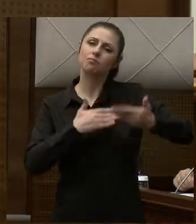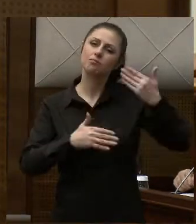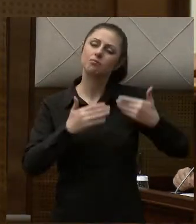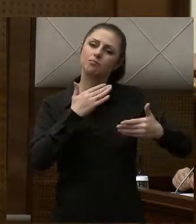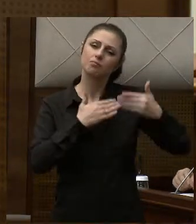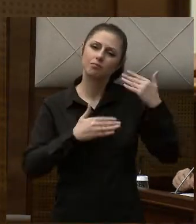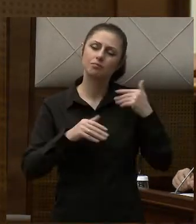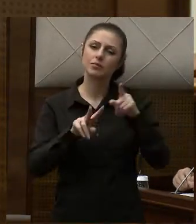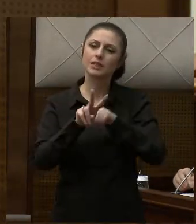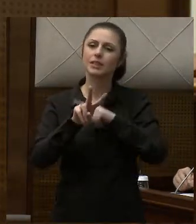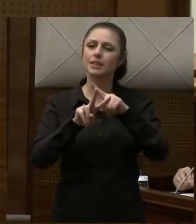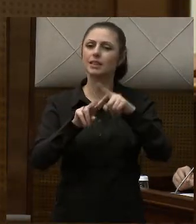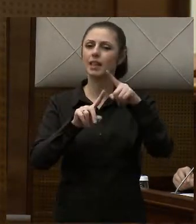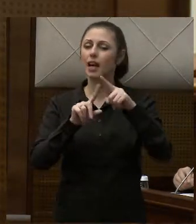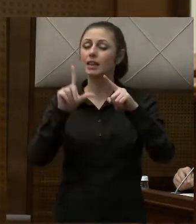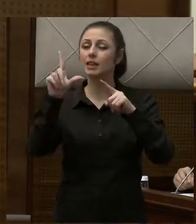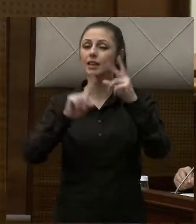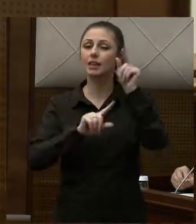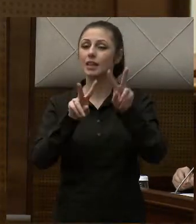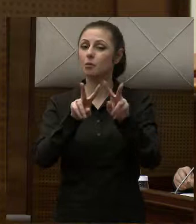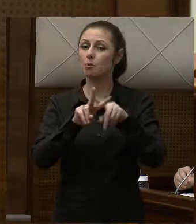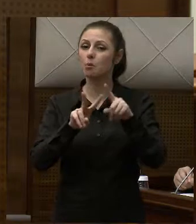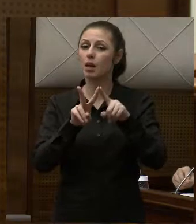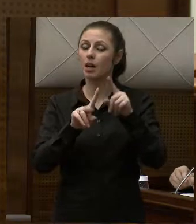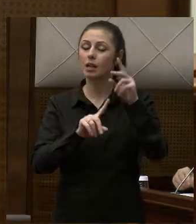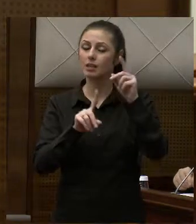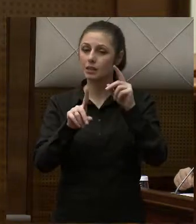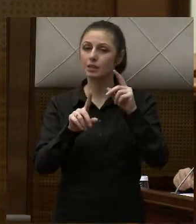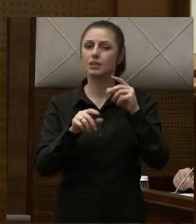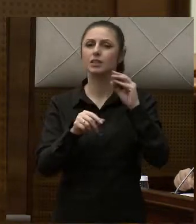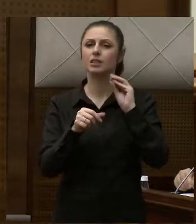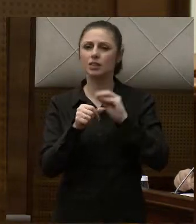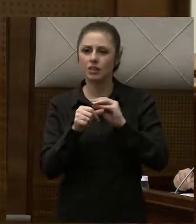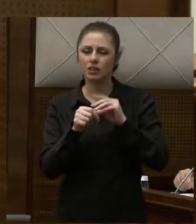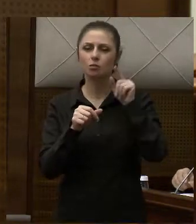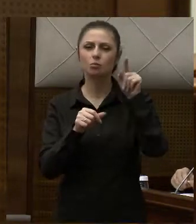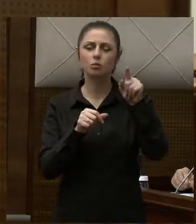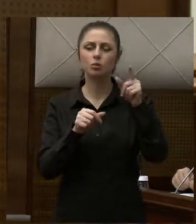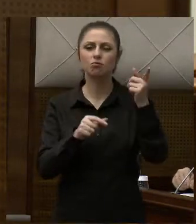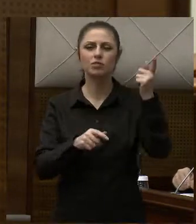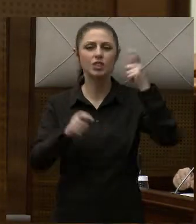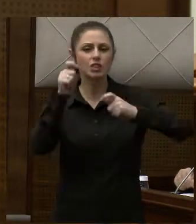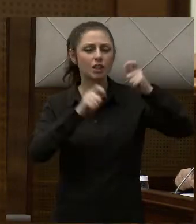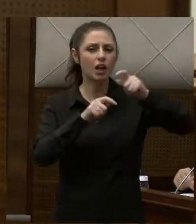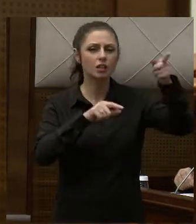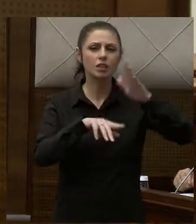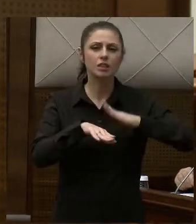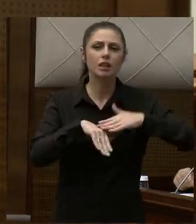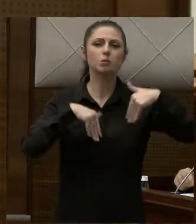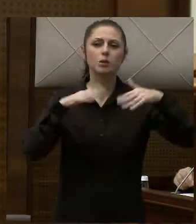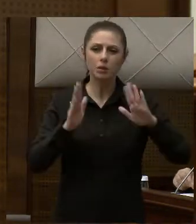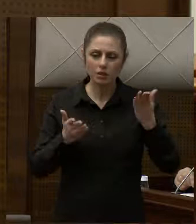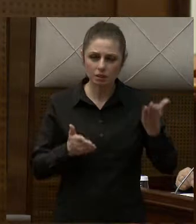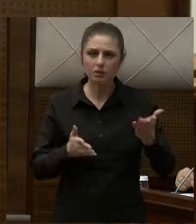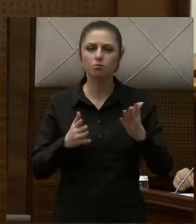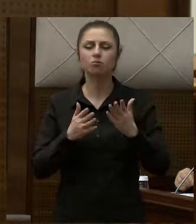ilgili bir firmanın daha önce yat limanı inşaatı ile ilgilenmediği, bu işi yapmadığı ve Büyükçekmece'deki liman işinde